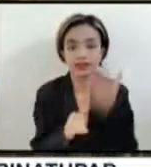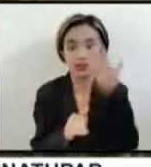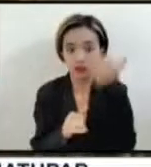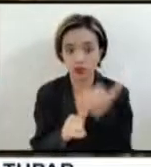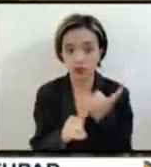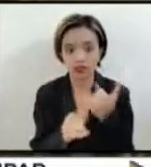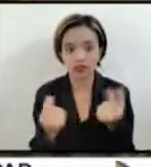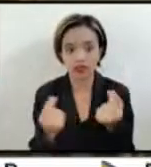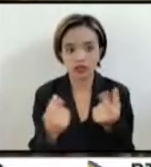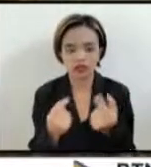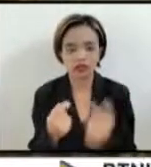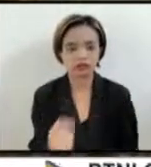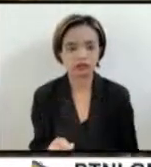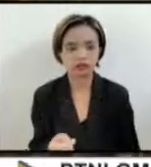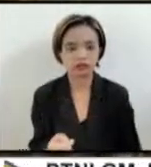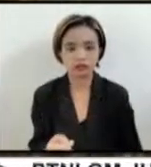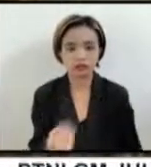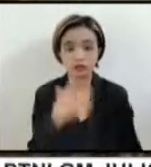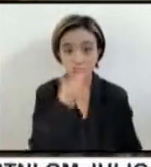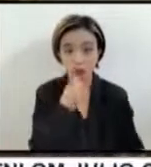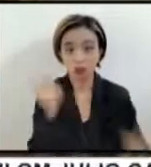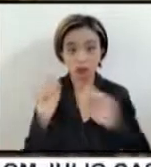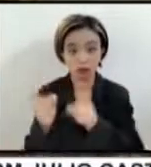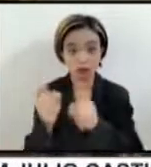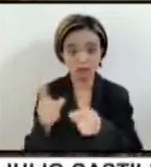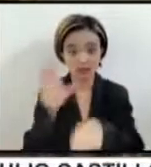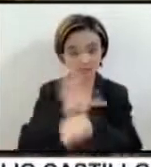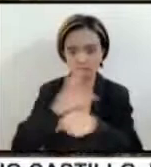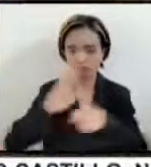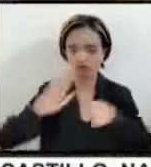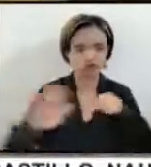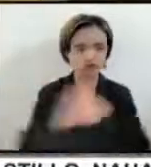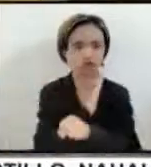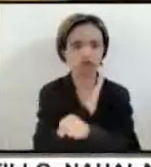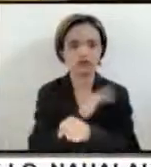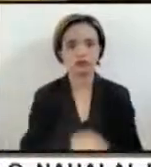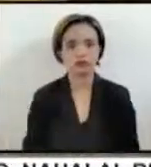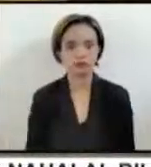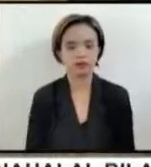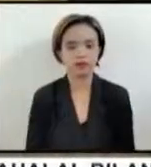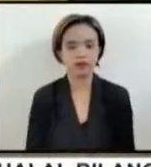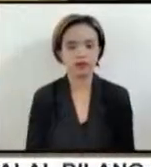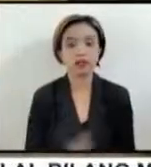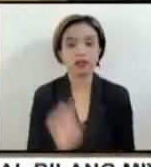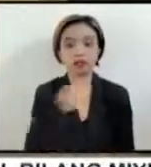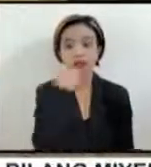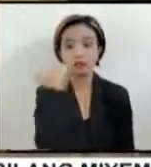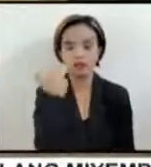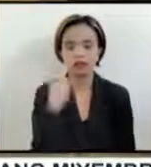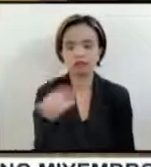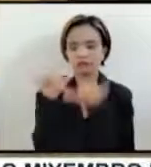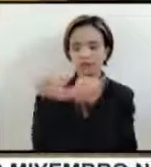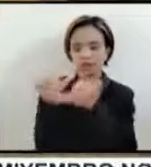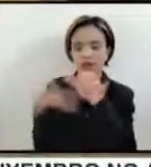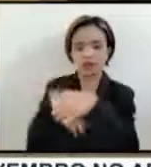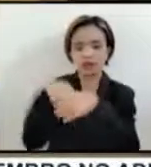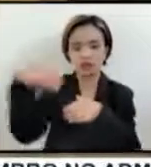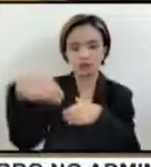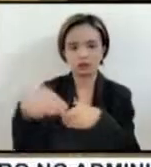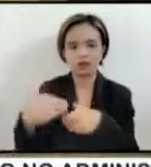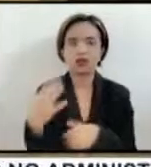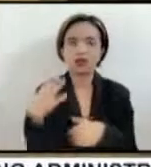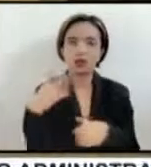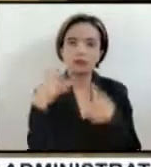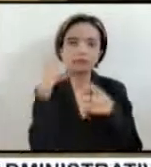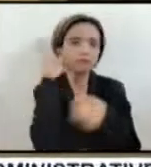ng mga nagsisimba ang loob ng simbahan. Yung iba naman na nanatili na lang sa labas habang nakikinig ng misa